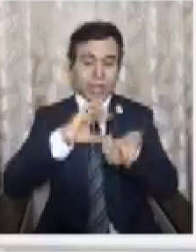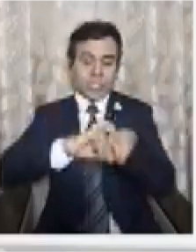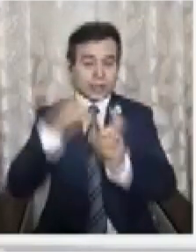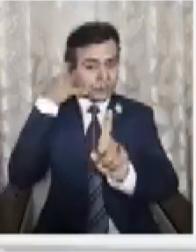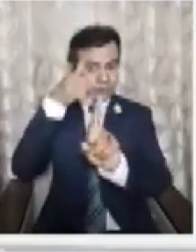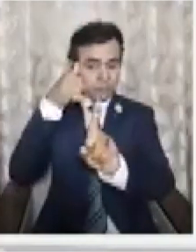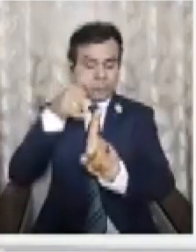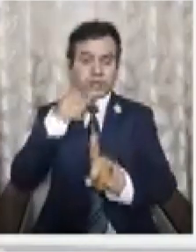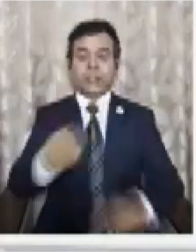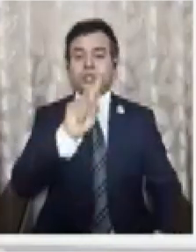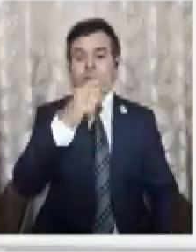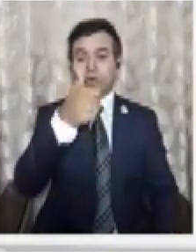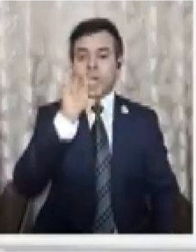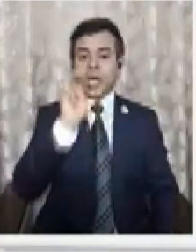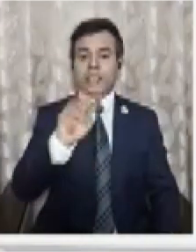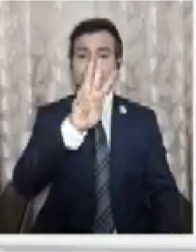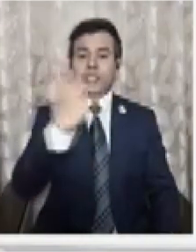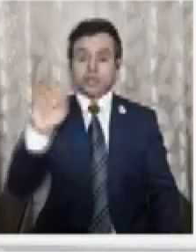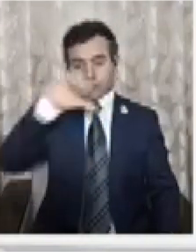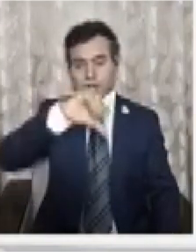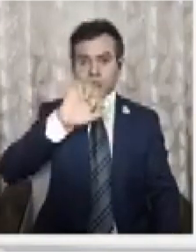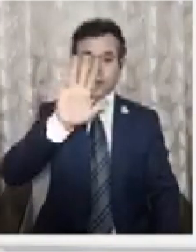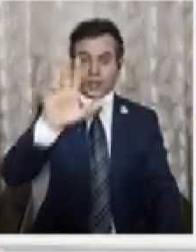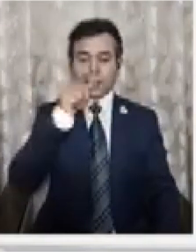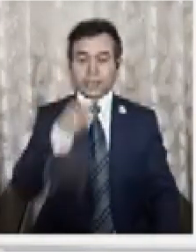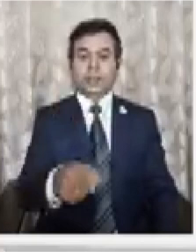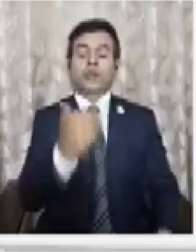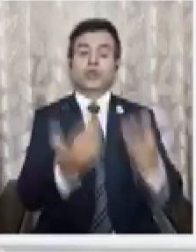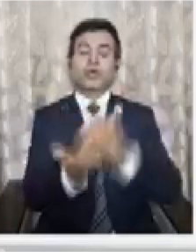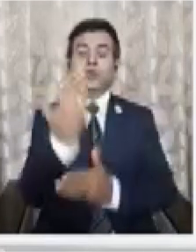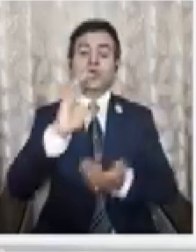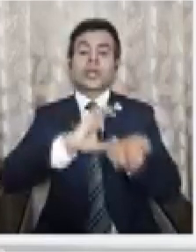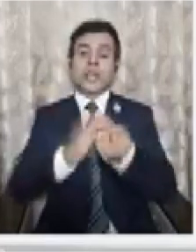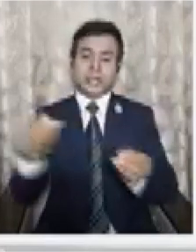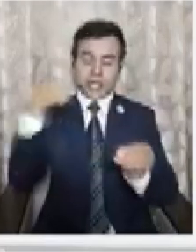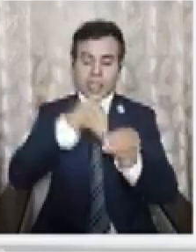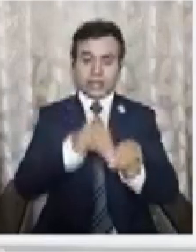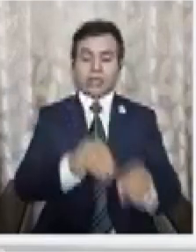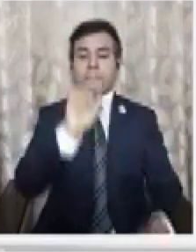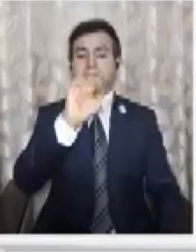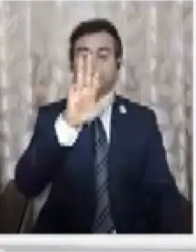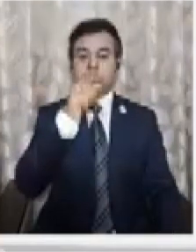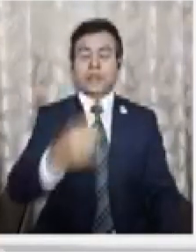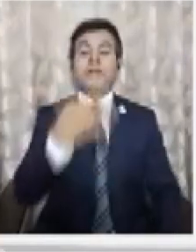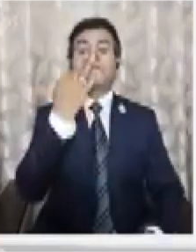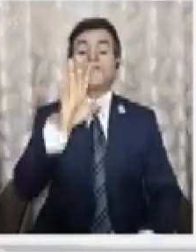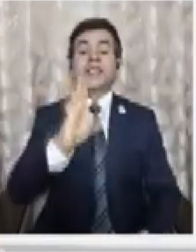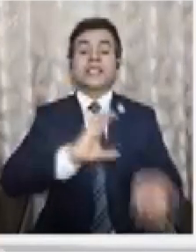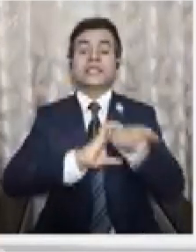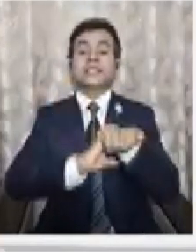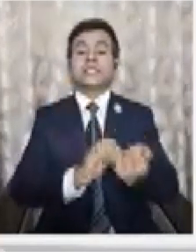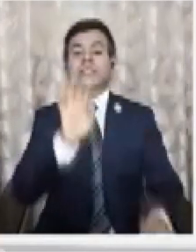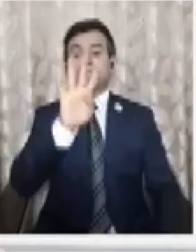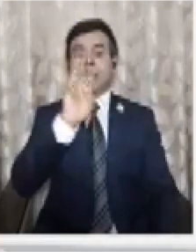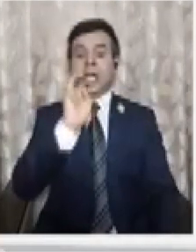1,29,42,456টি। অনলাইন প্ল্যাটফর্ম মুক্ত পাঠে হটলাইনে সেবা দেওয়ার জন্য প্রশিক্ষণপ্রাপ্ত চিকিৎসক 16,395 জন এবং 24 ঘন্টায়